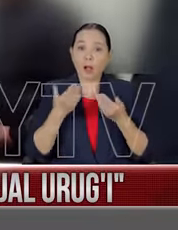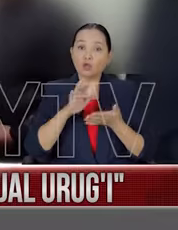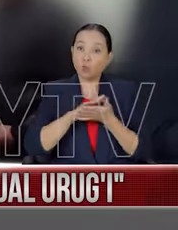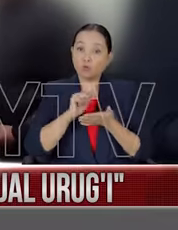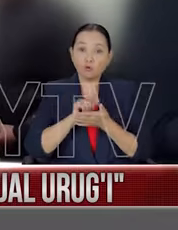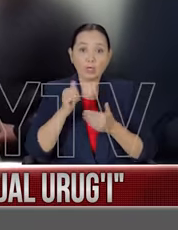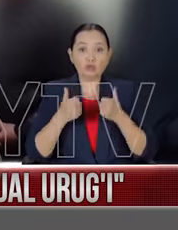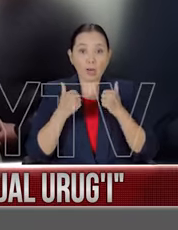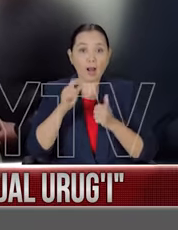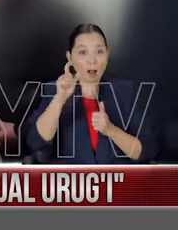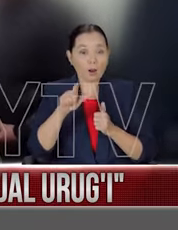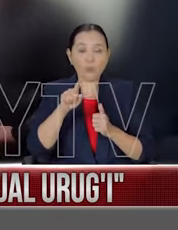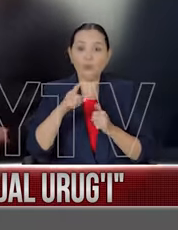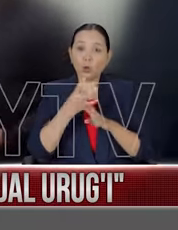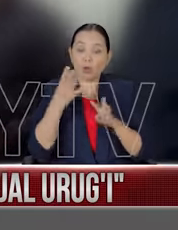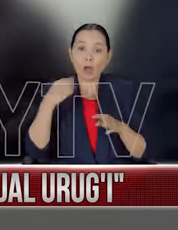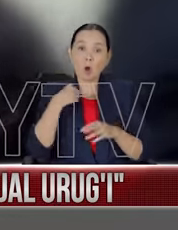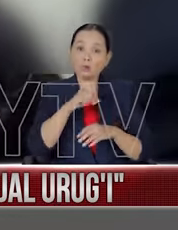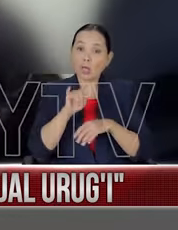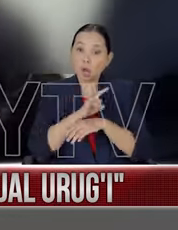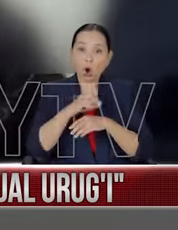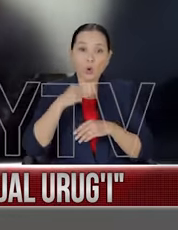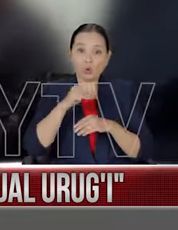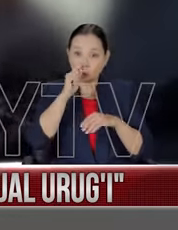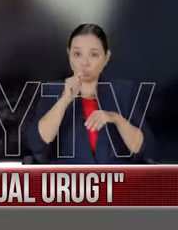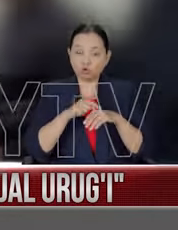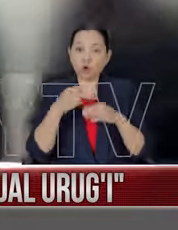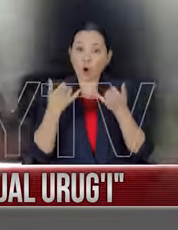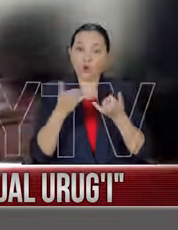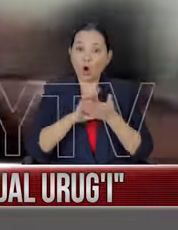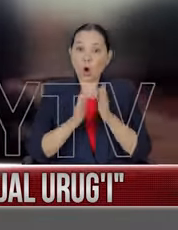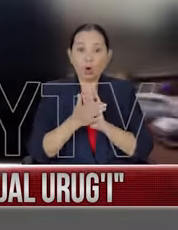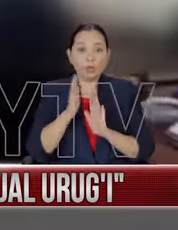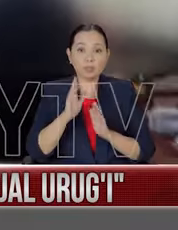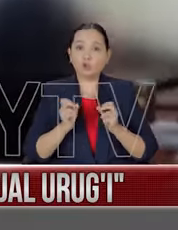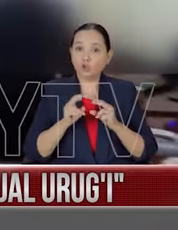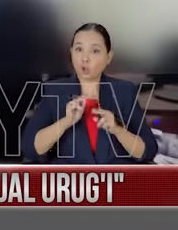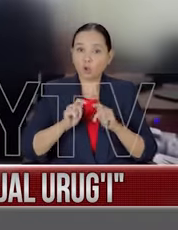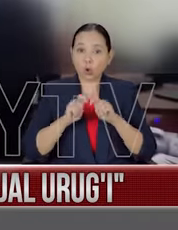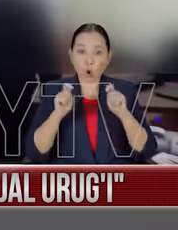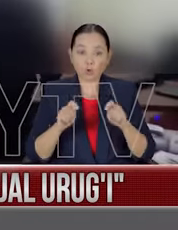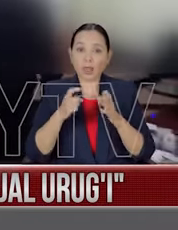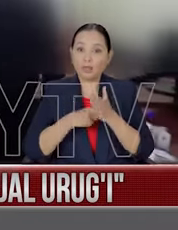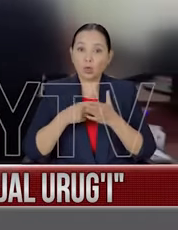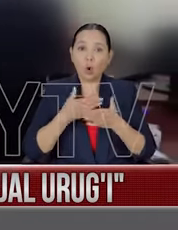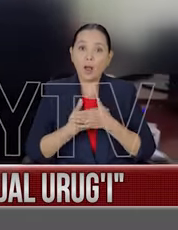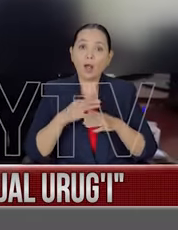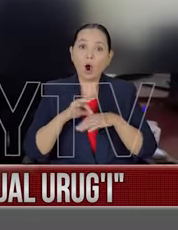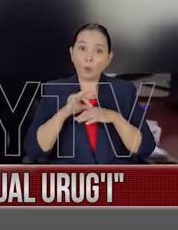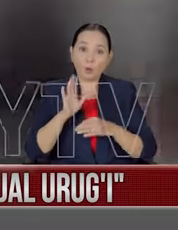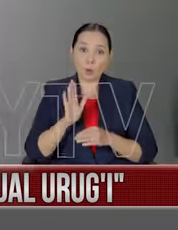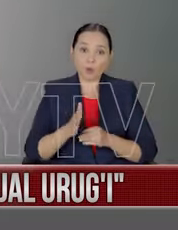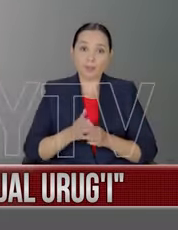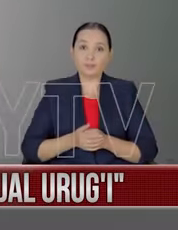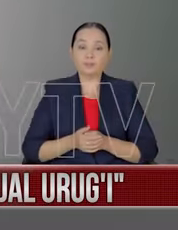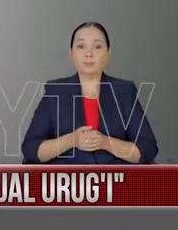bulg'ashga uringan qahramon bu gal o'zining yolg'oniga o'zi tushdi. Hozirda mazkur holat yuzasidan jinoyat ishi qo'zg'atilib, tergov harakatlari olib